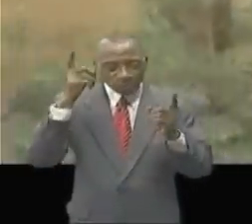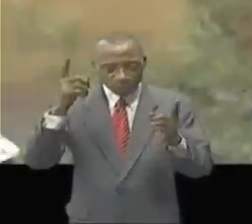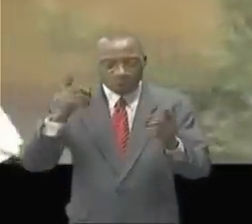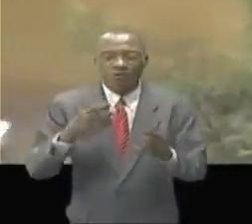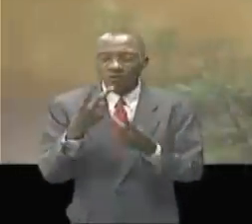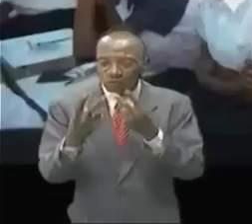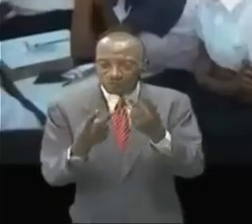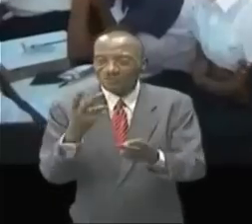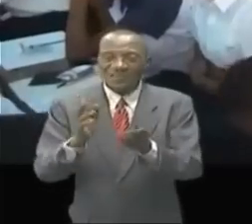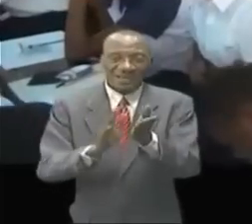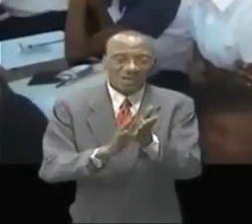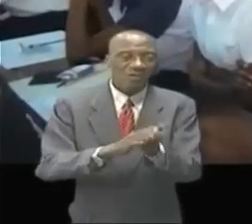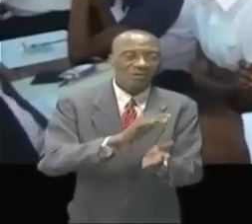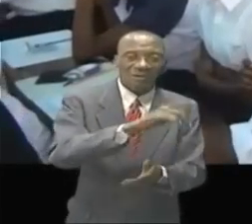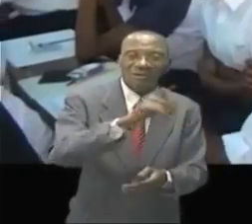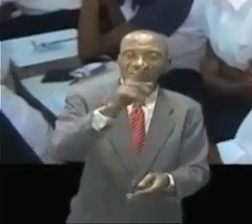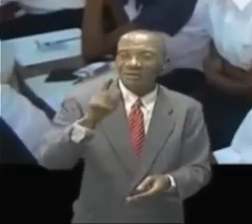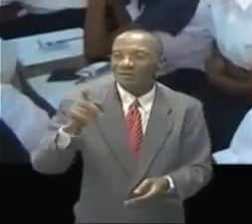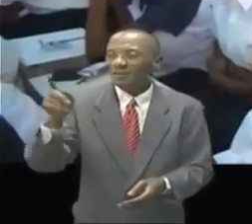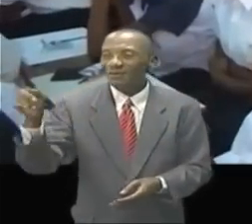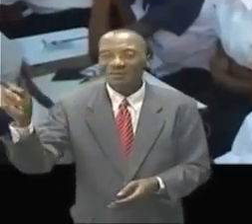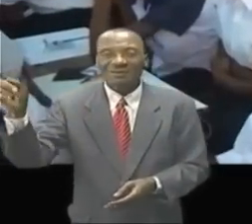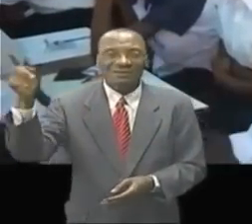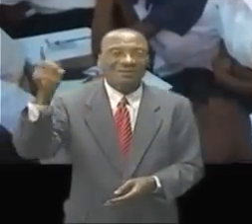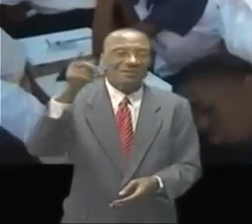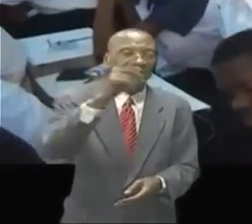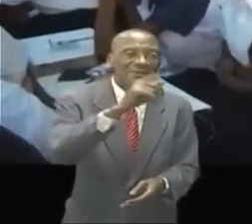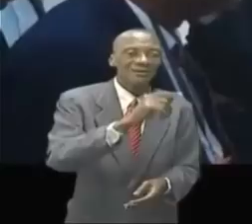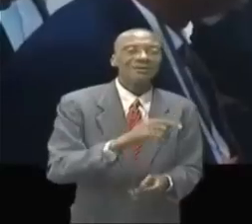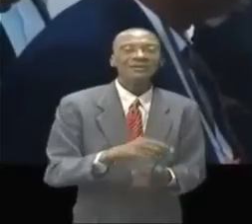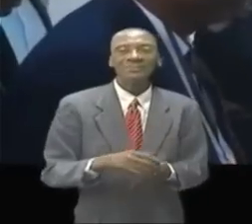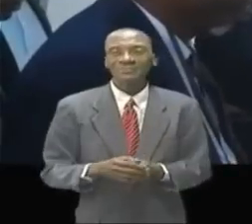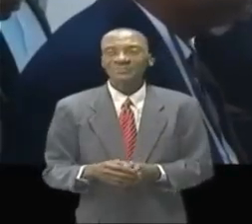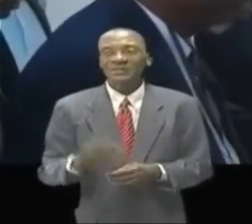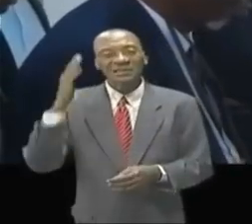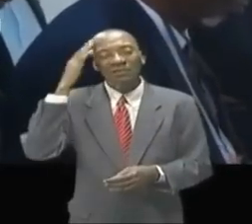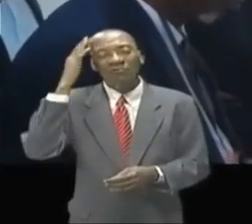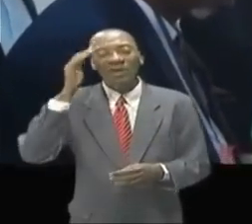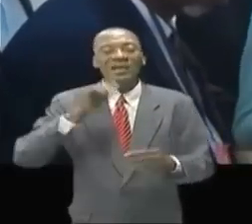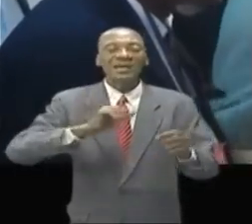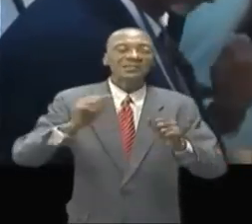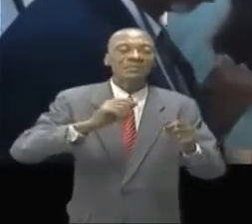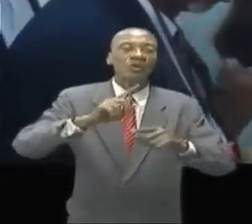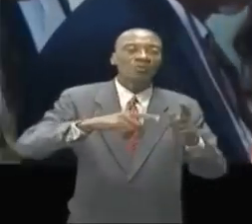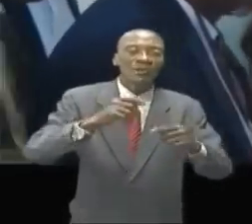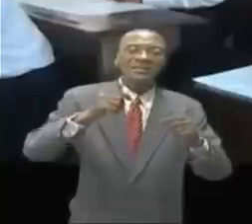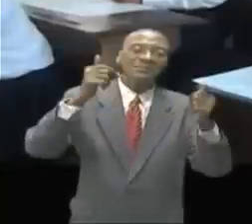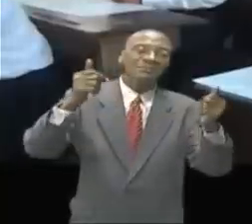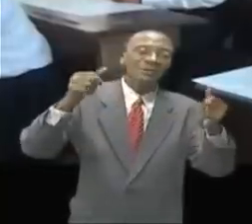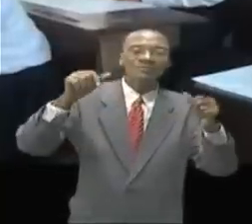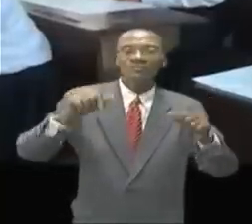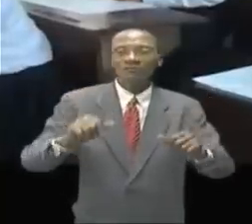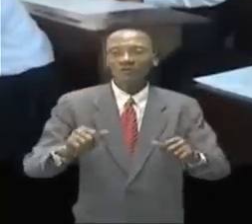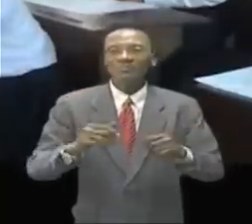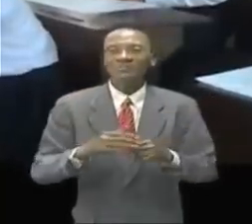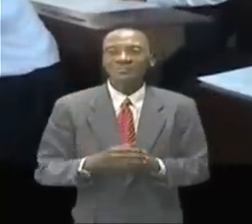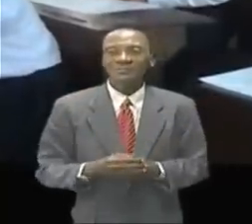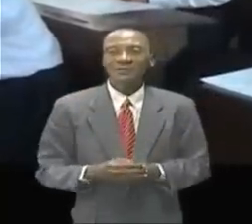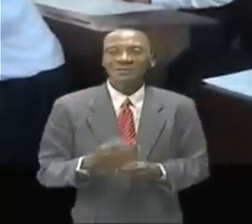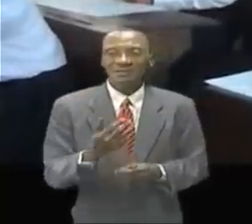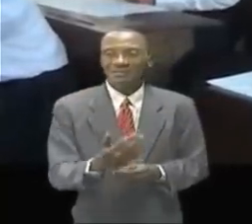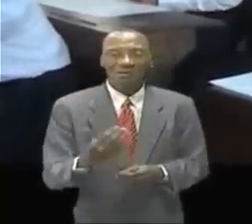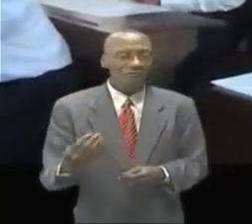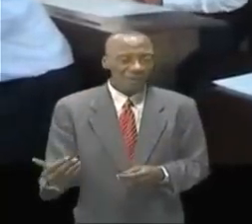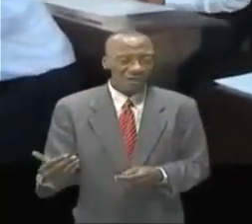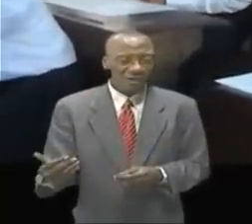quelques écoles pour non seulement superviser, mais aussi s'assurer du bon déroulement de ces examens. Ces élèves ont un défi, celui